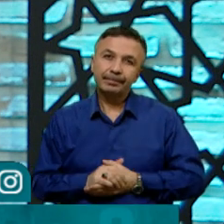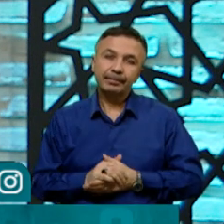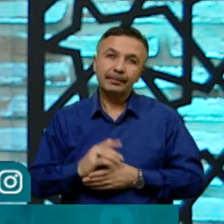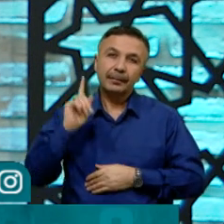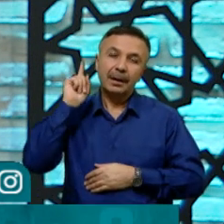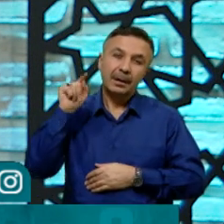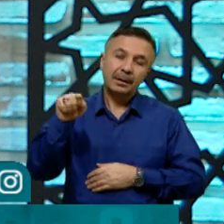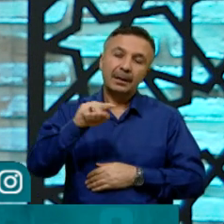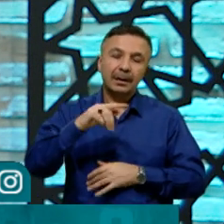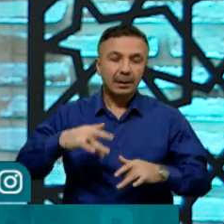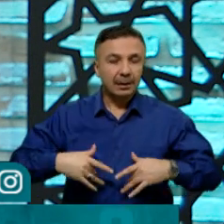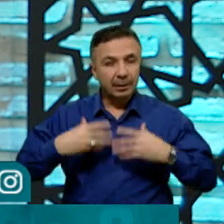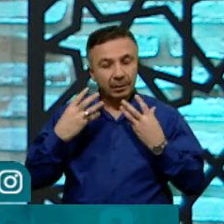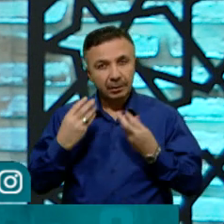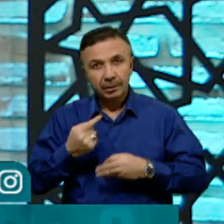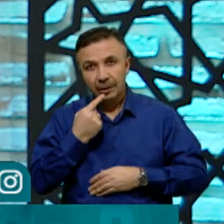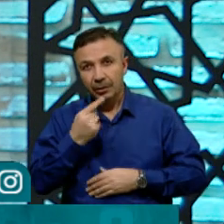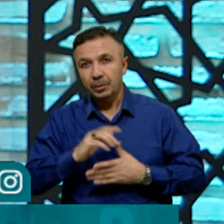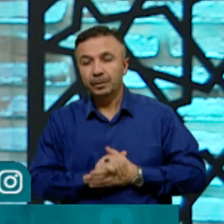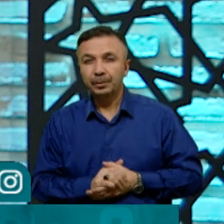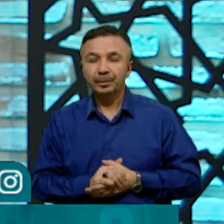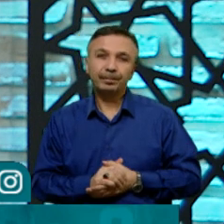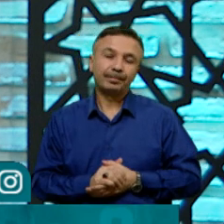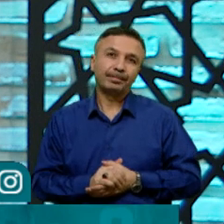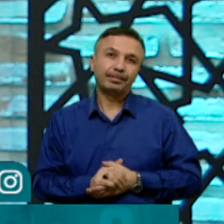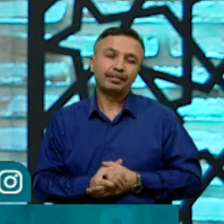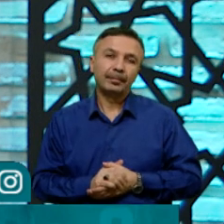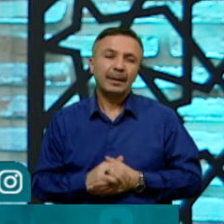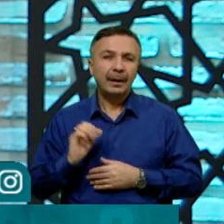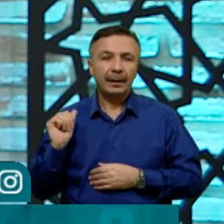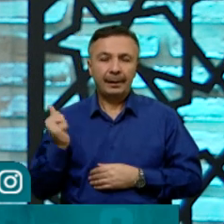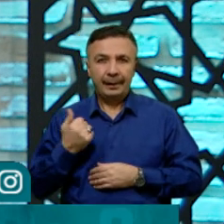teşekkürler Çok teşekkür ederiz